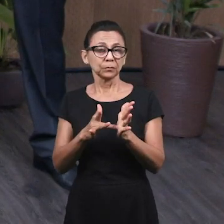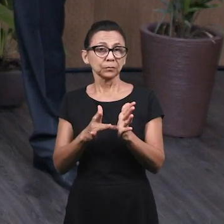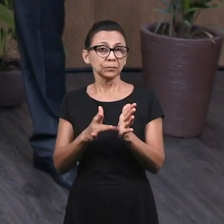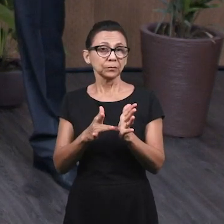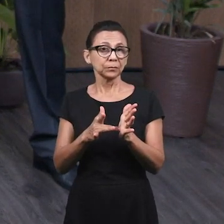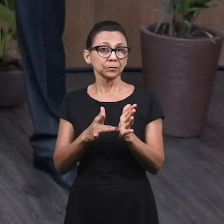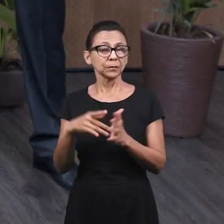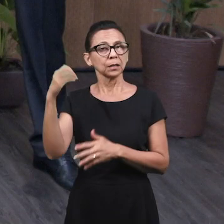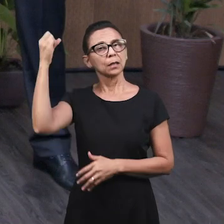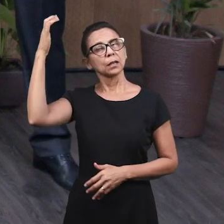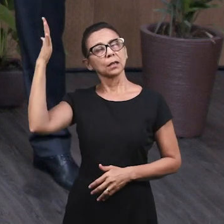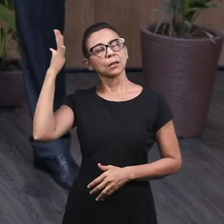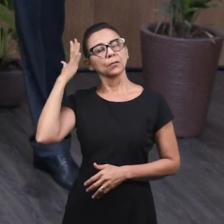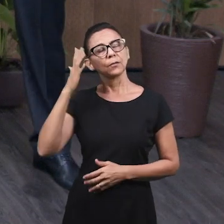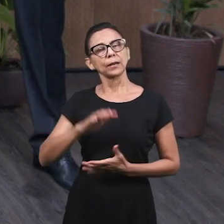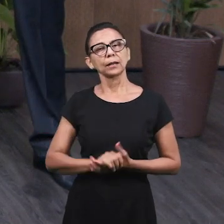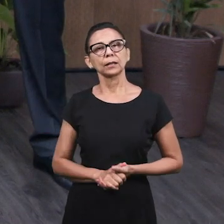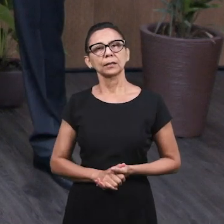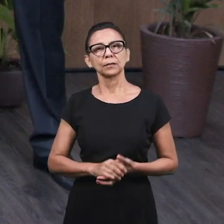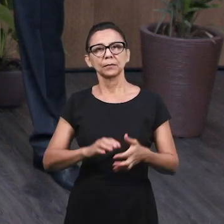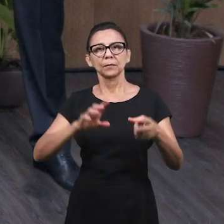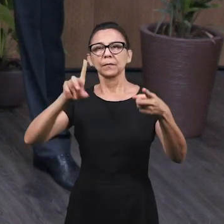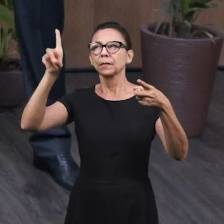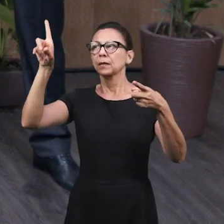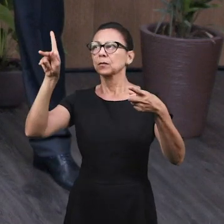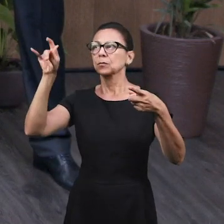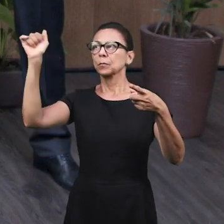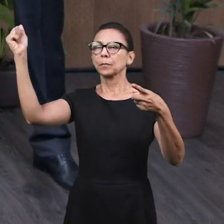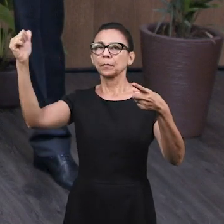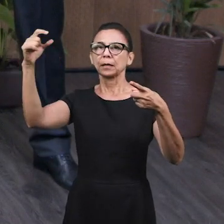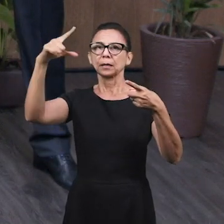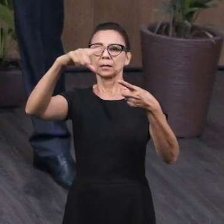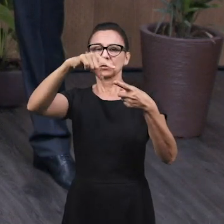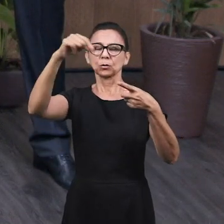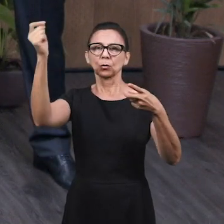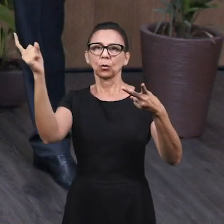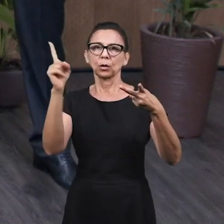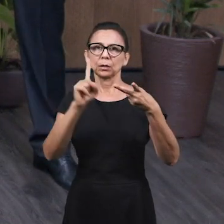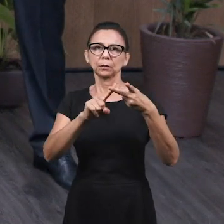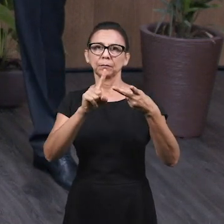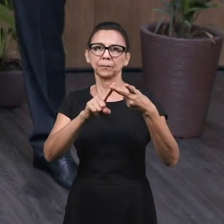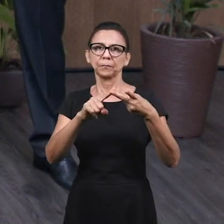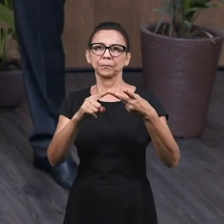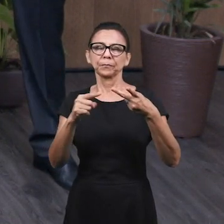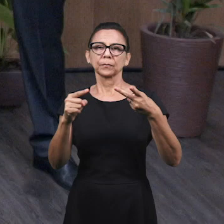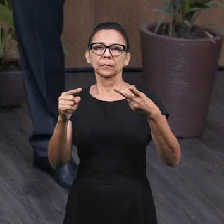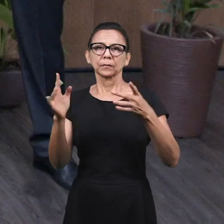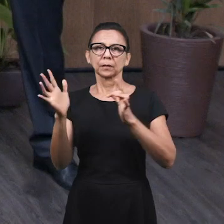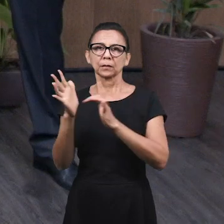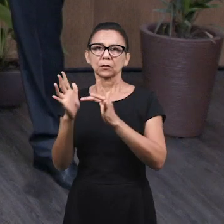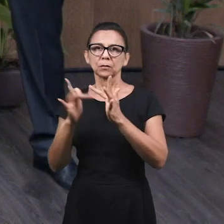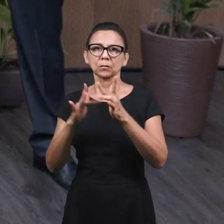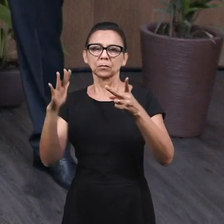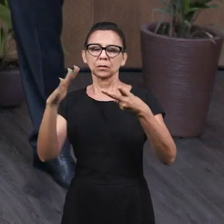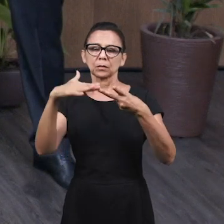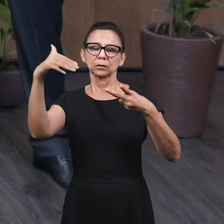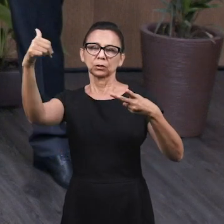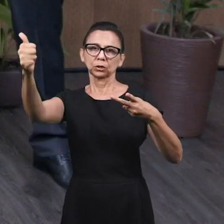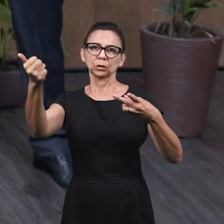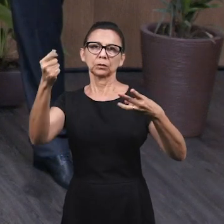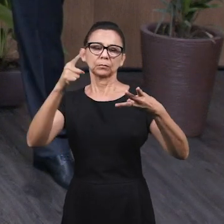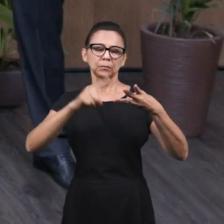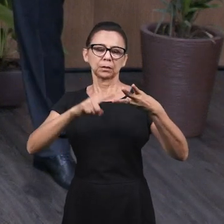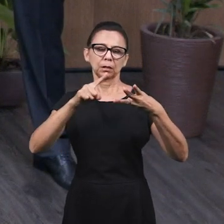l'appel du Fils Jésus o et le chamado processus de sanctification et transformation